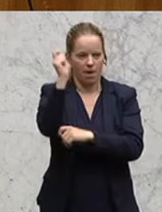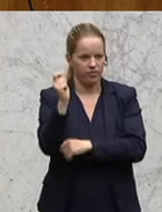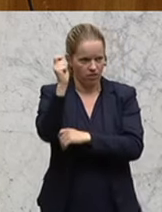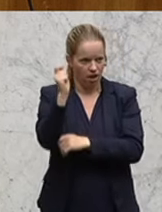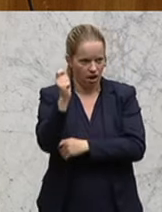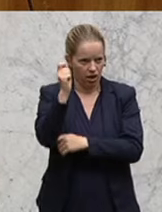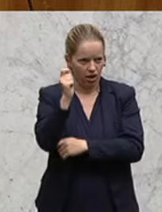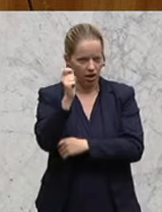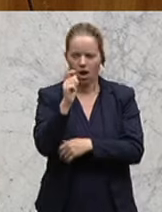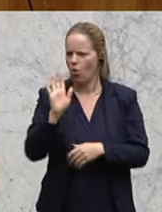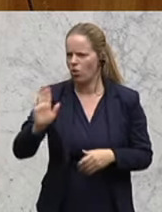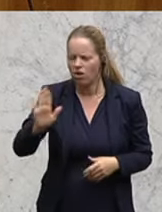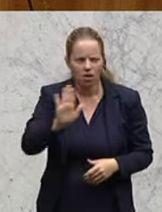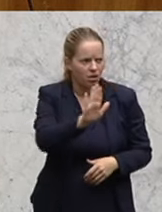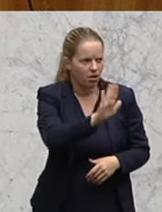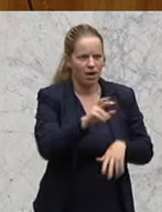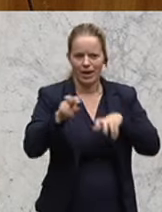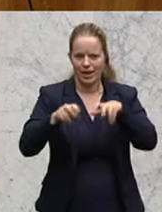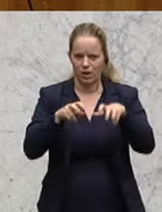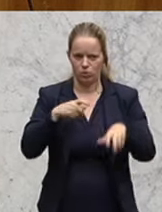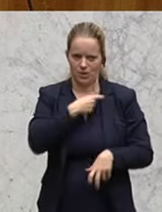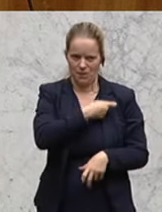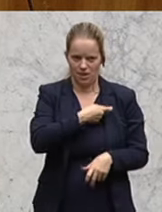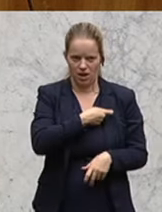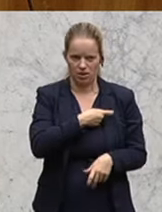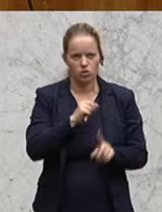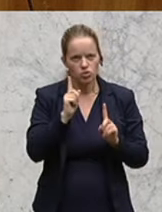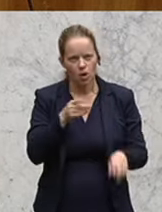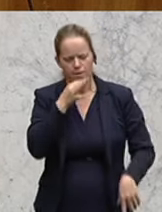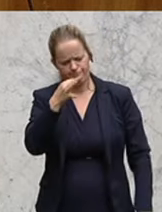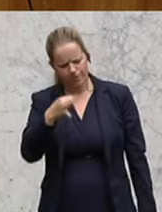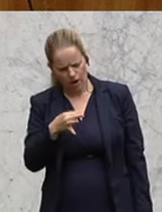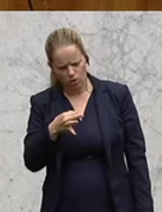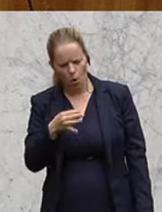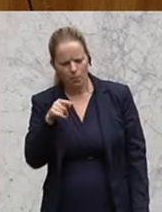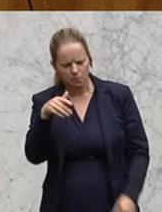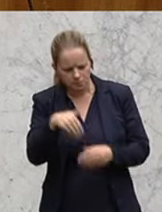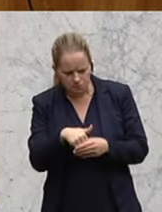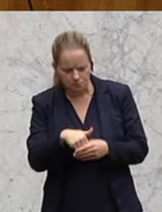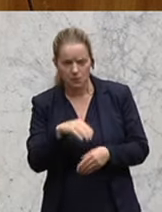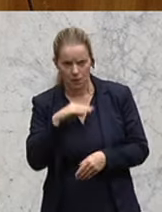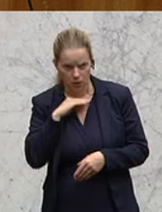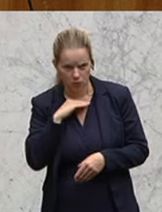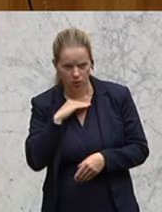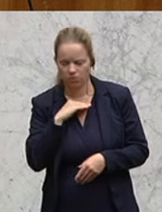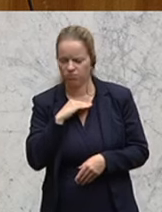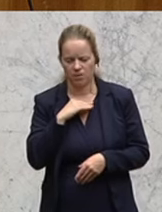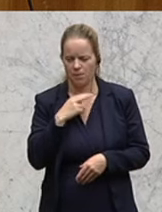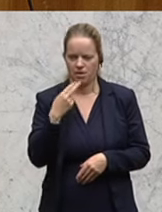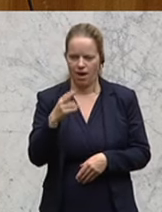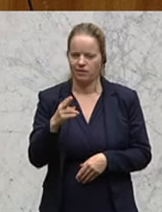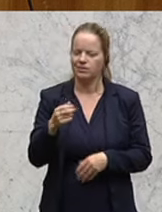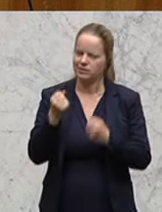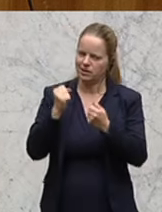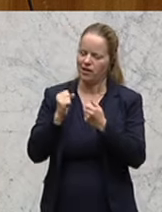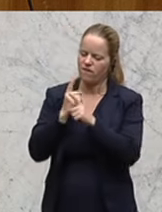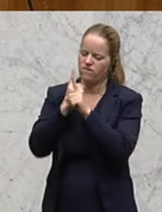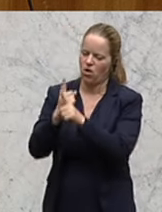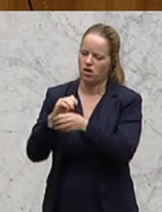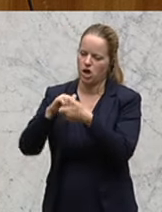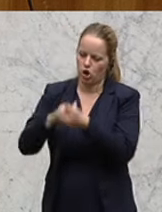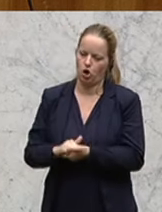in den Regierungsparteien fragen, ob das reichen kann, was sie hier zeigen. Aber nein, sie werden der Clublinie folgen, ich weiß